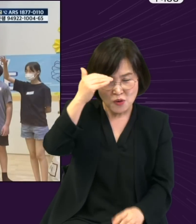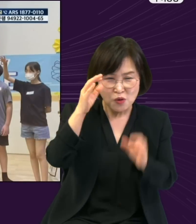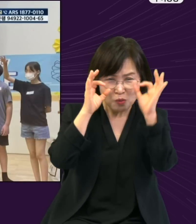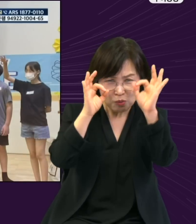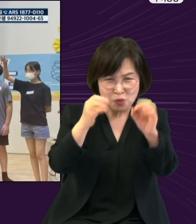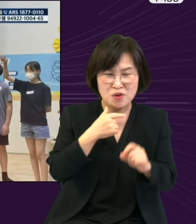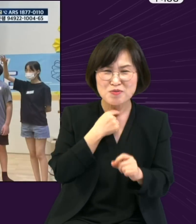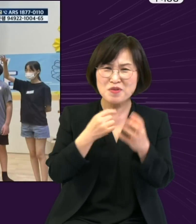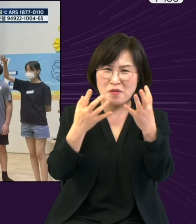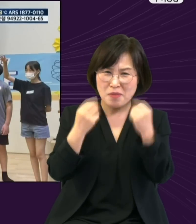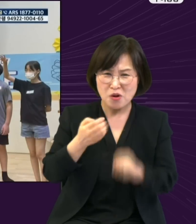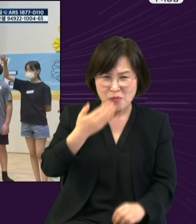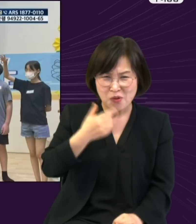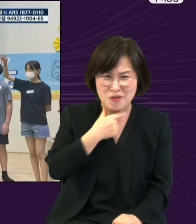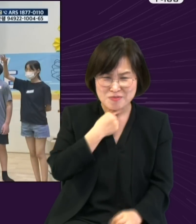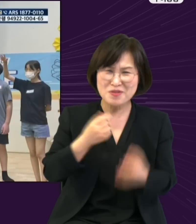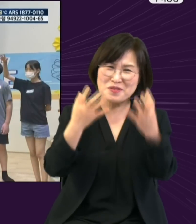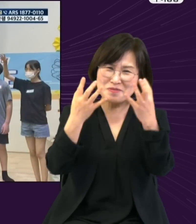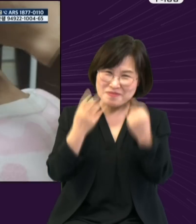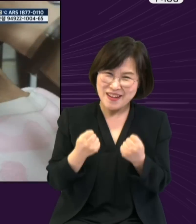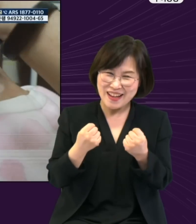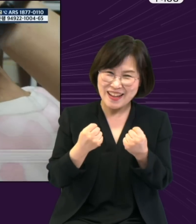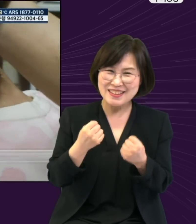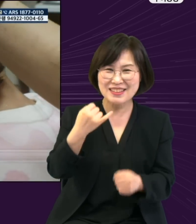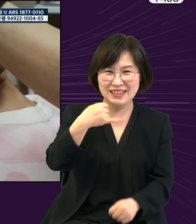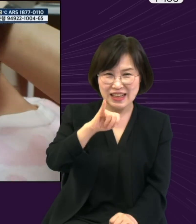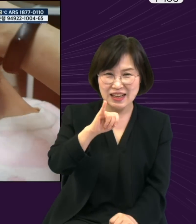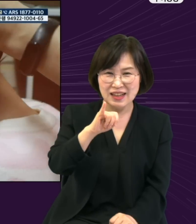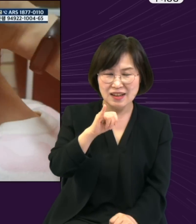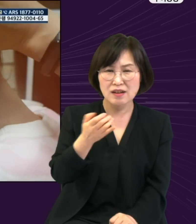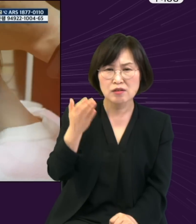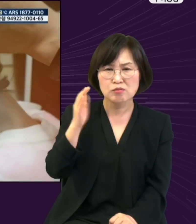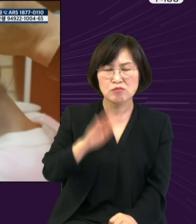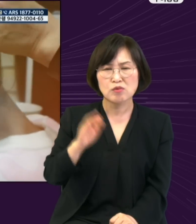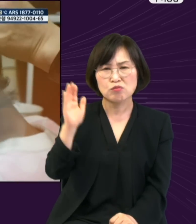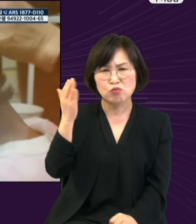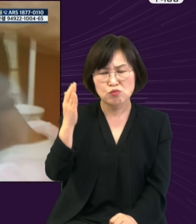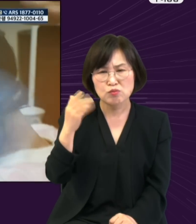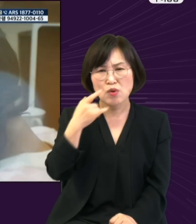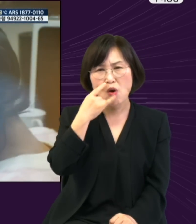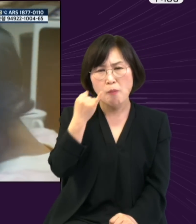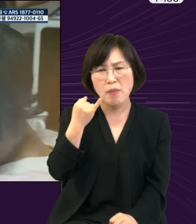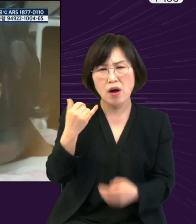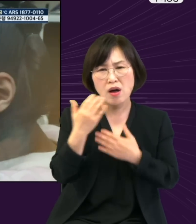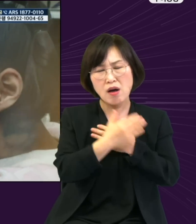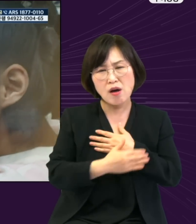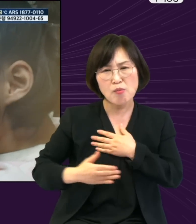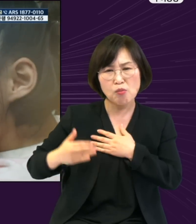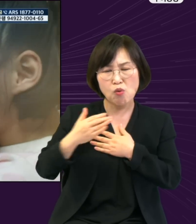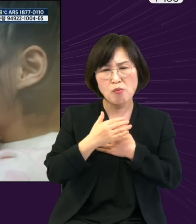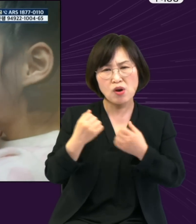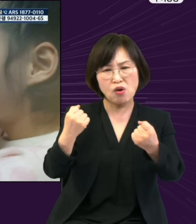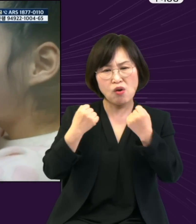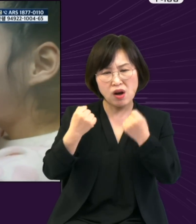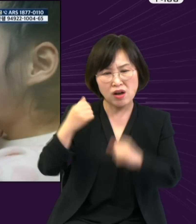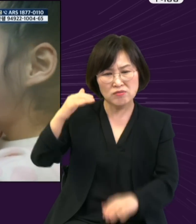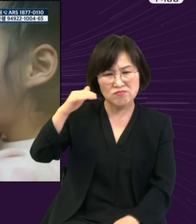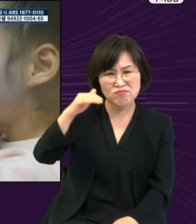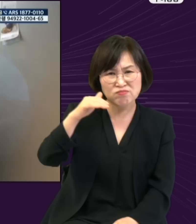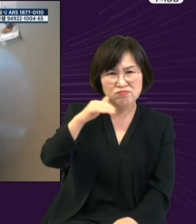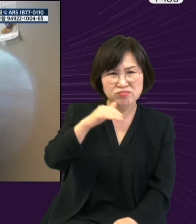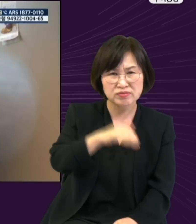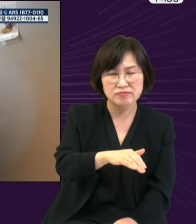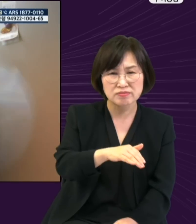것도 많아졌는데요. 그런데 최근 엄마의 건강에 문제가 생기면서 이 모든